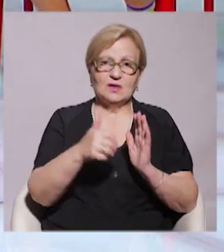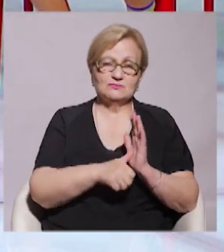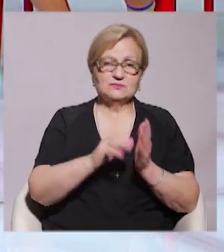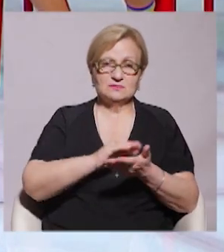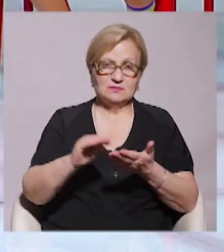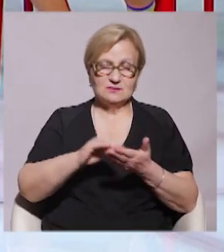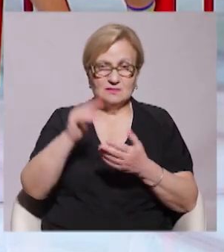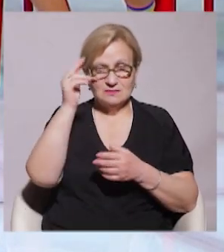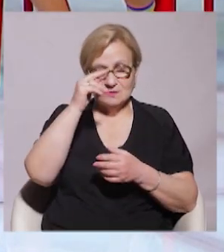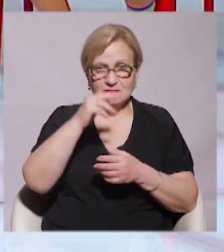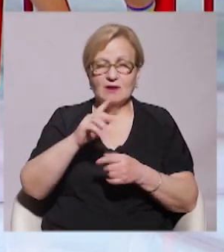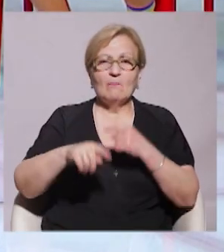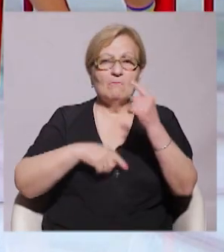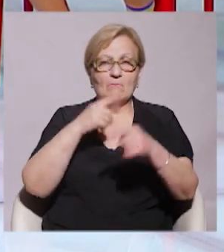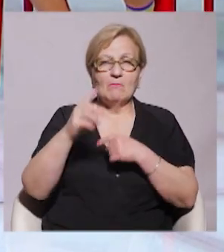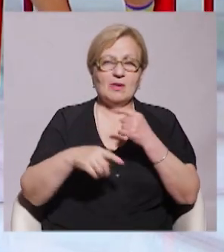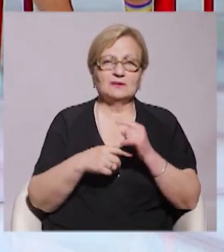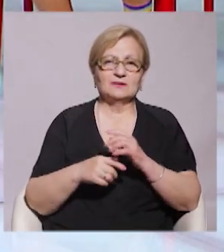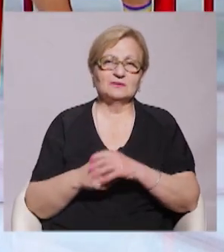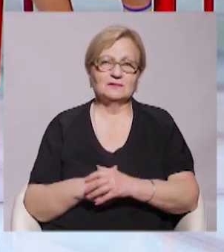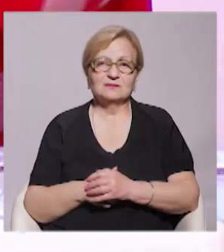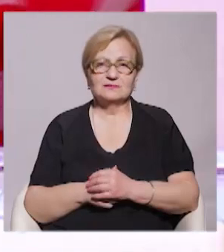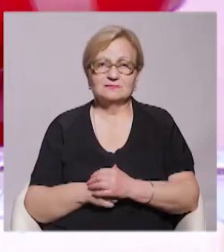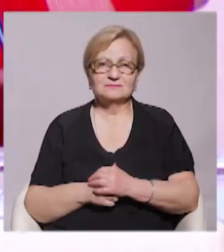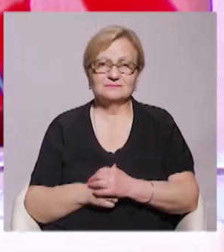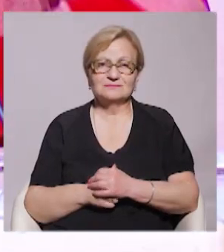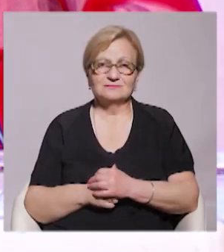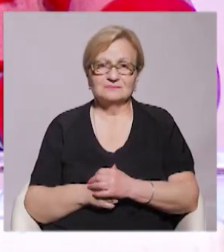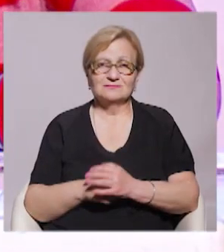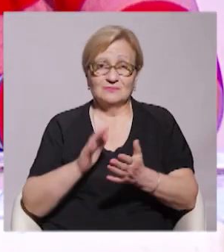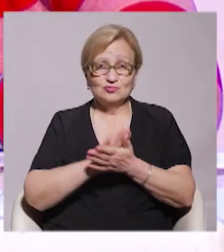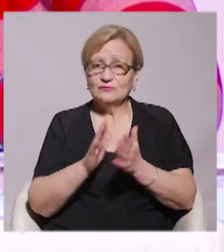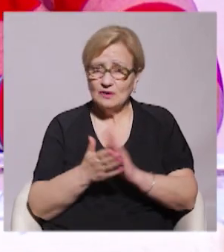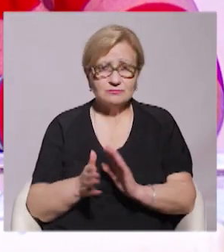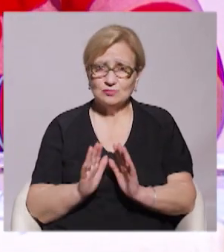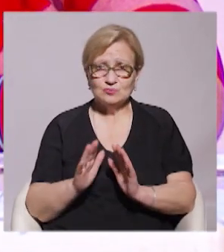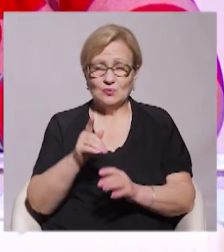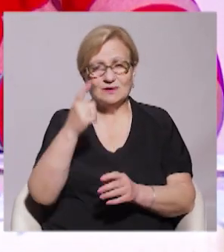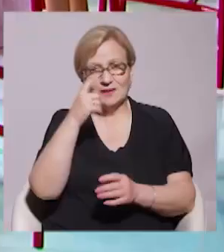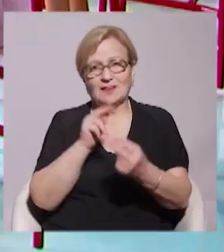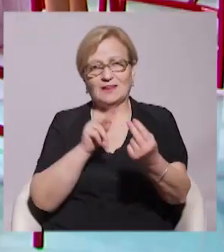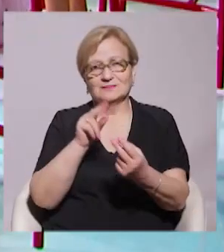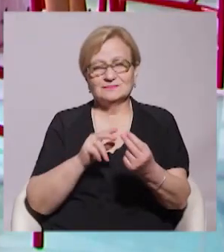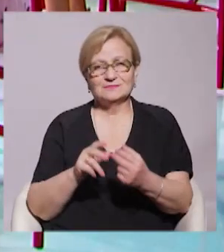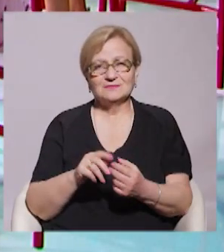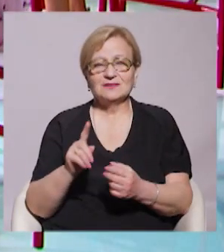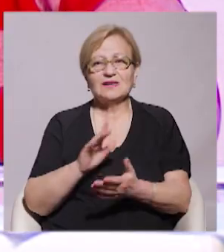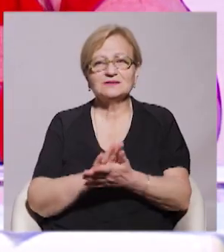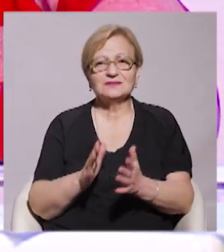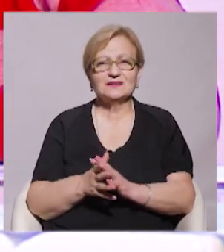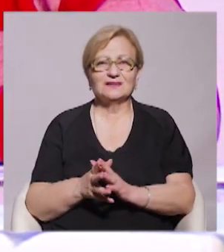და შევთანხმდით ბავშვებო? ეს ესე ამოვატანე. გუგა შევთანხმდით, თუ არ შევთანხმდით? კი, შევთანხმდით. რაზე